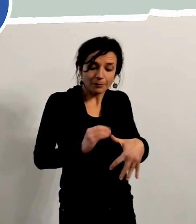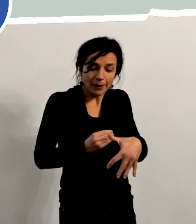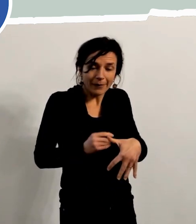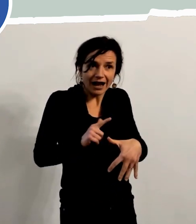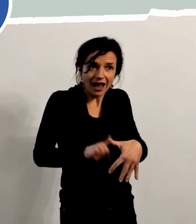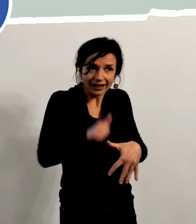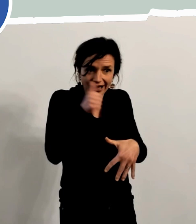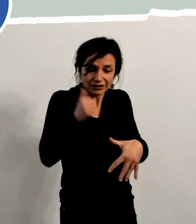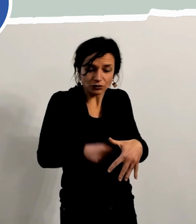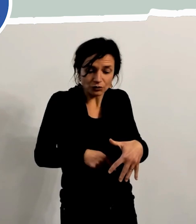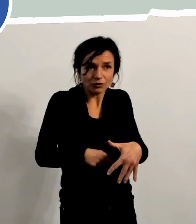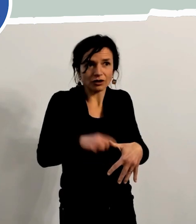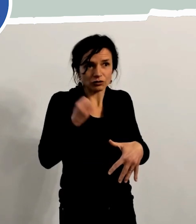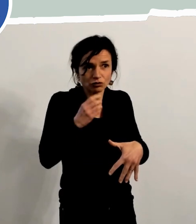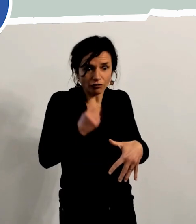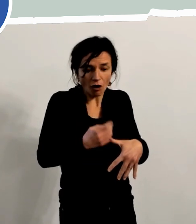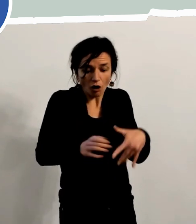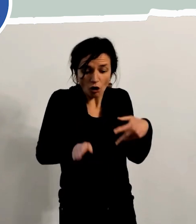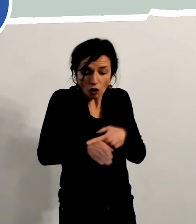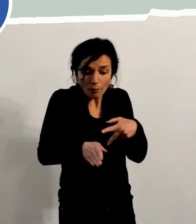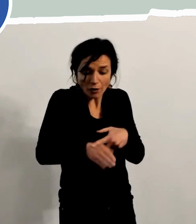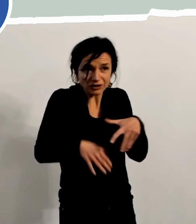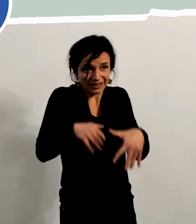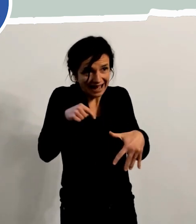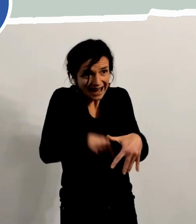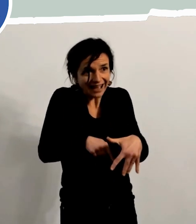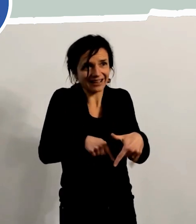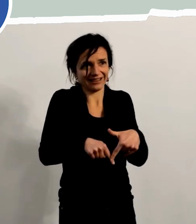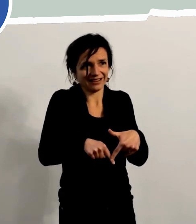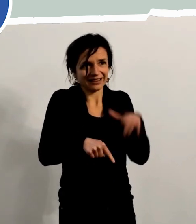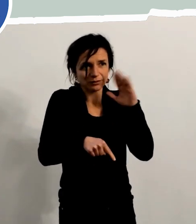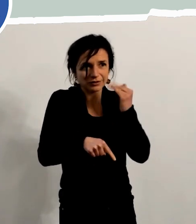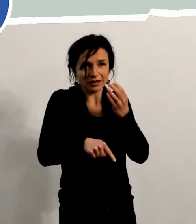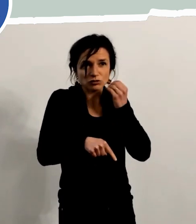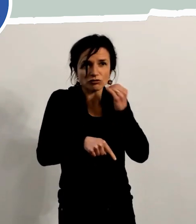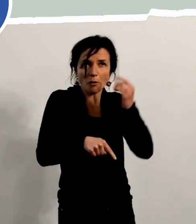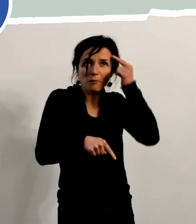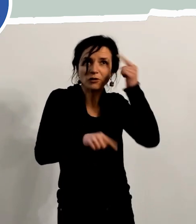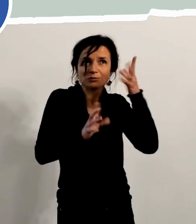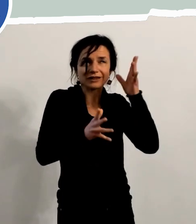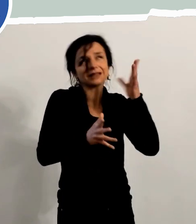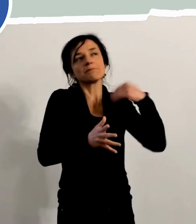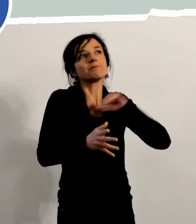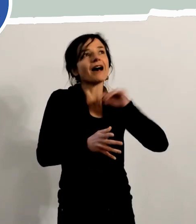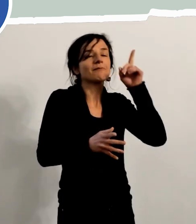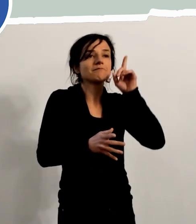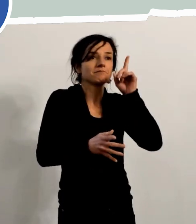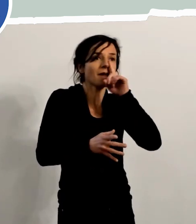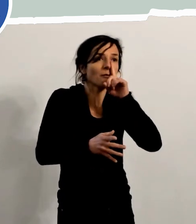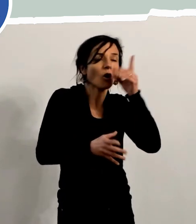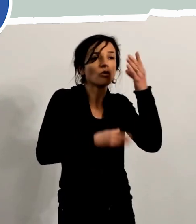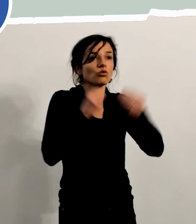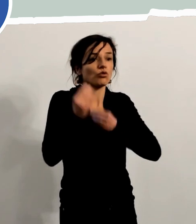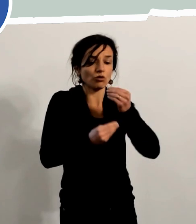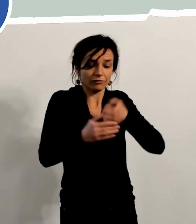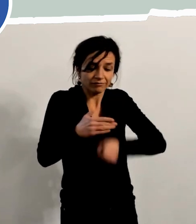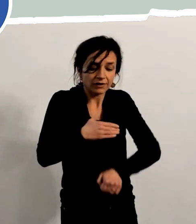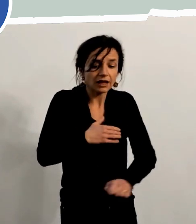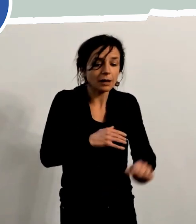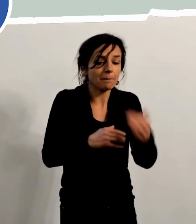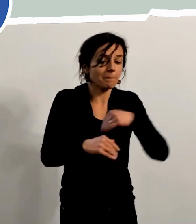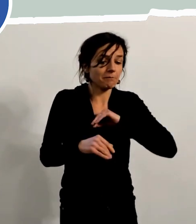on pense beaucoup à une hypothèse fétale avec des manifestations plus ou moins soit à la naissance, les